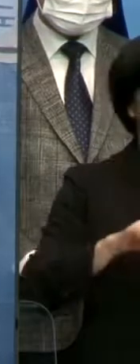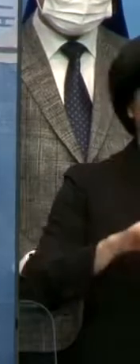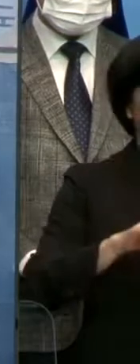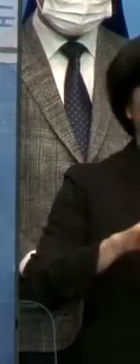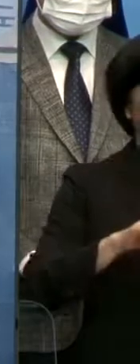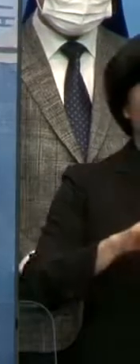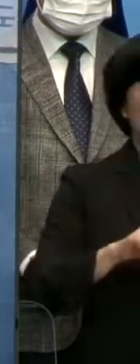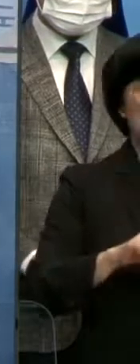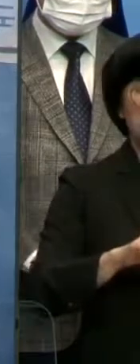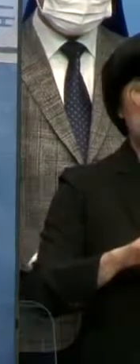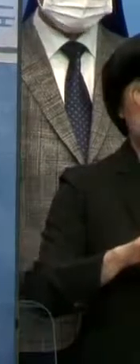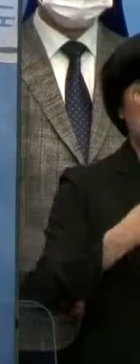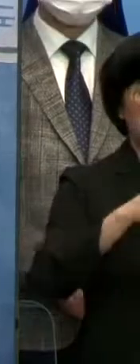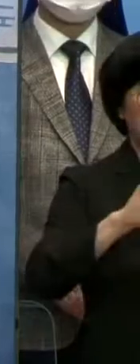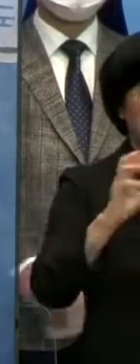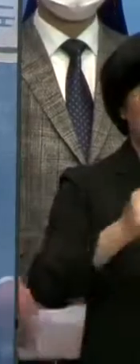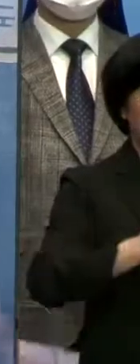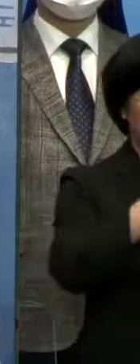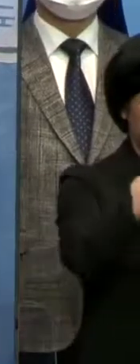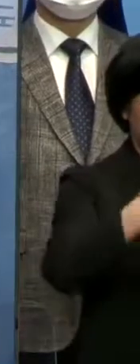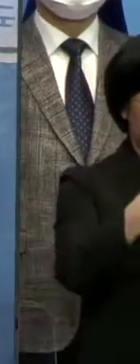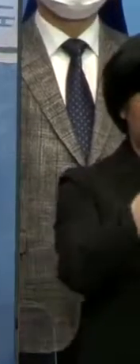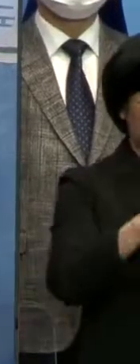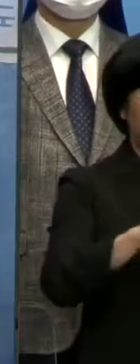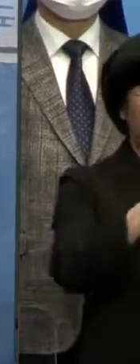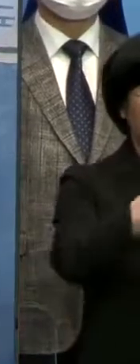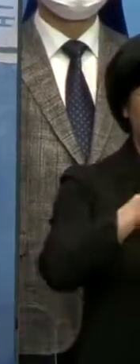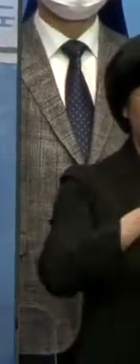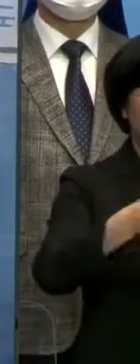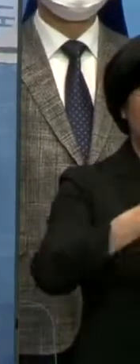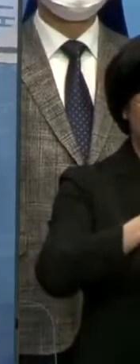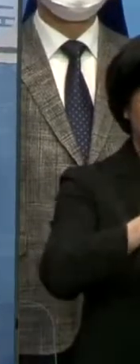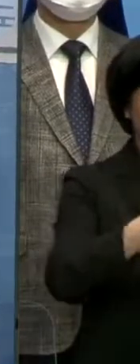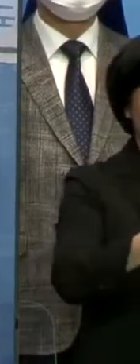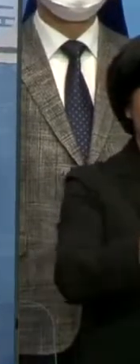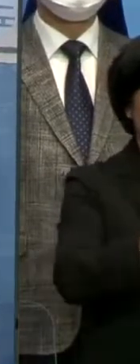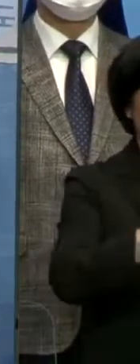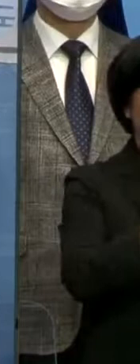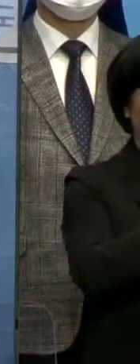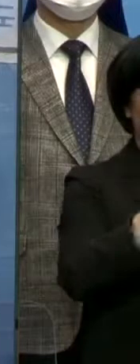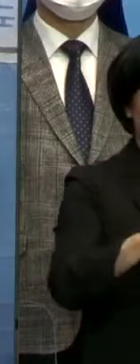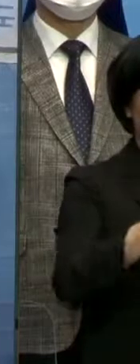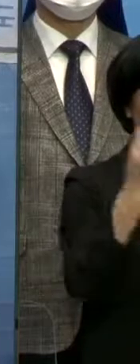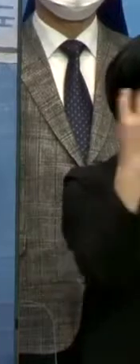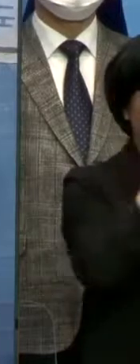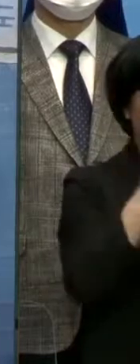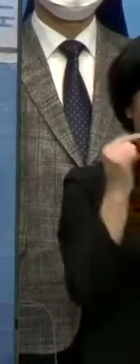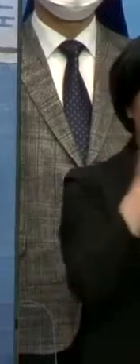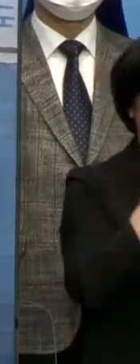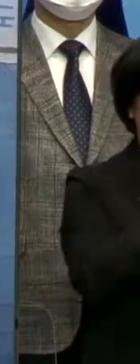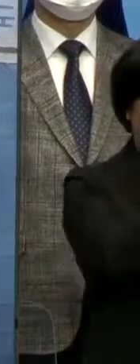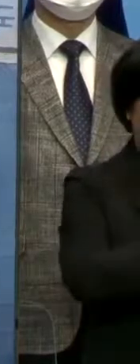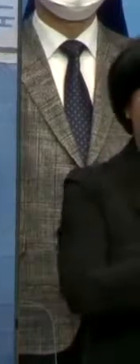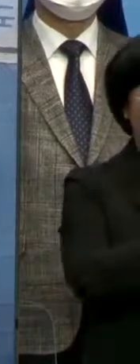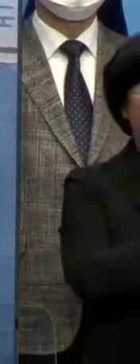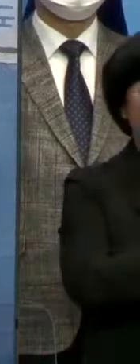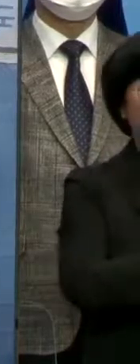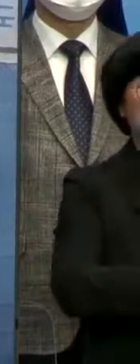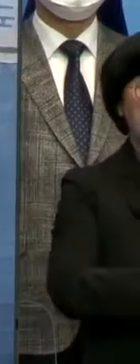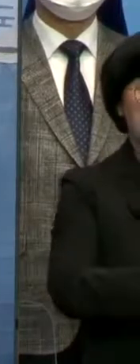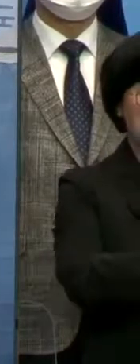20대 국회 당시 수술실 CCTV, 의료인 면허 관리 강화, 의료인 이력 공개와 관련된